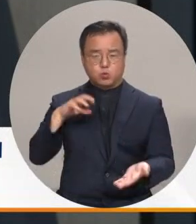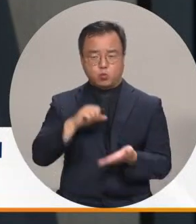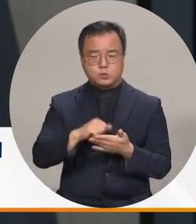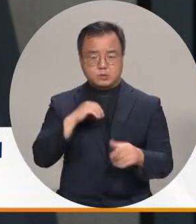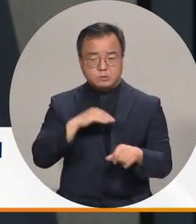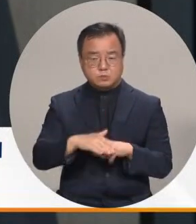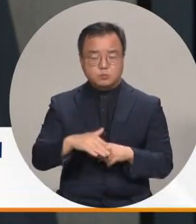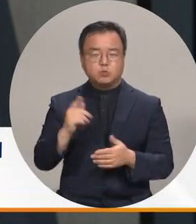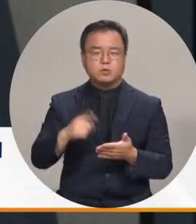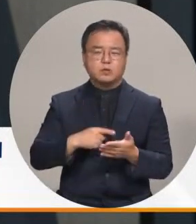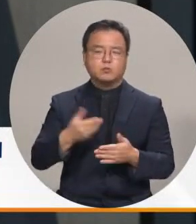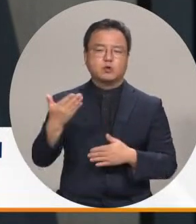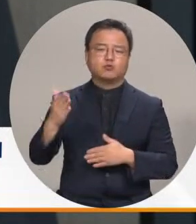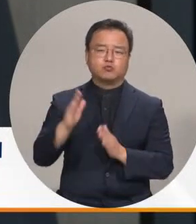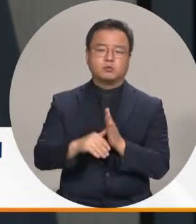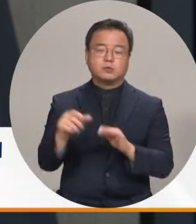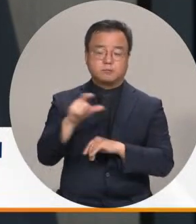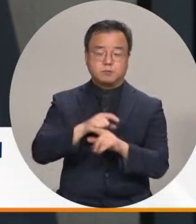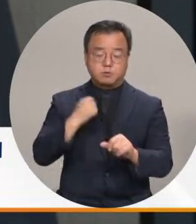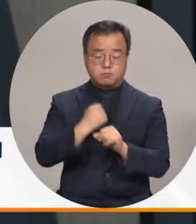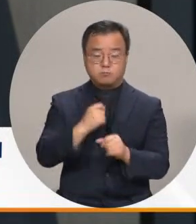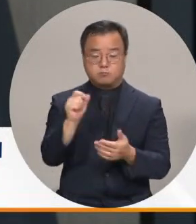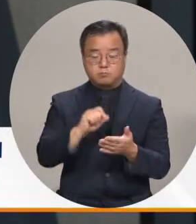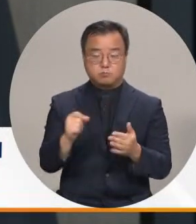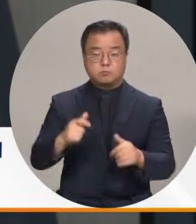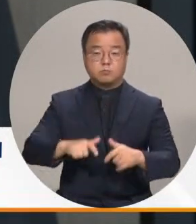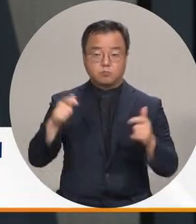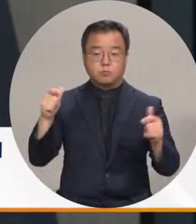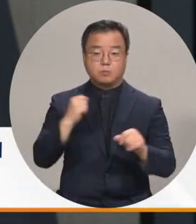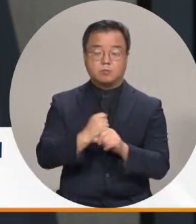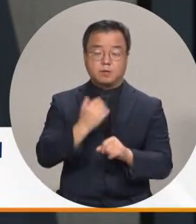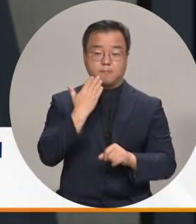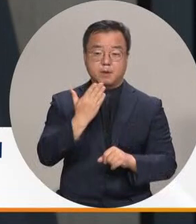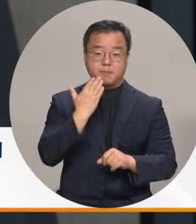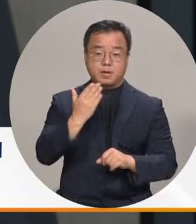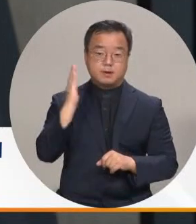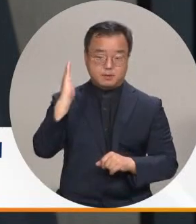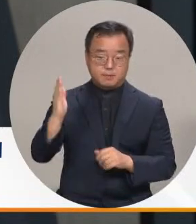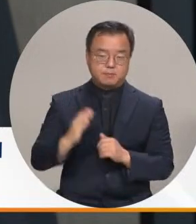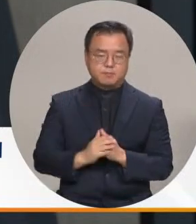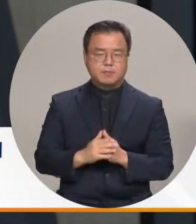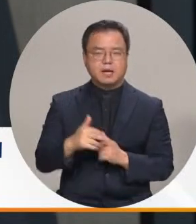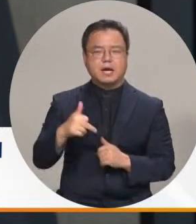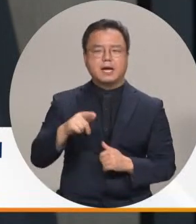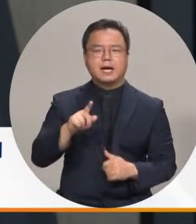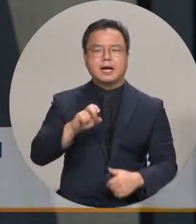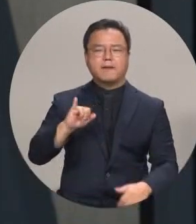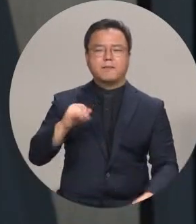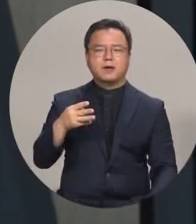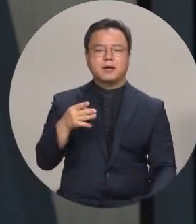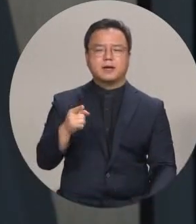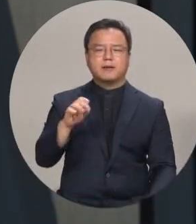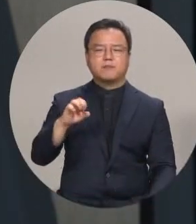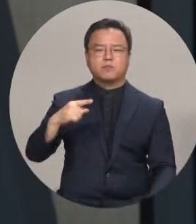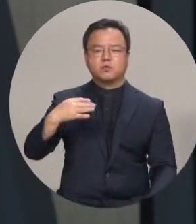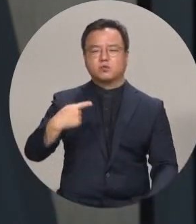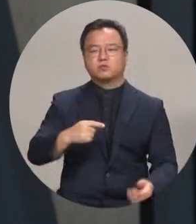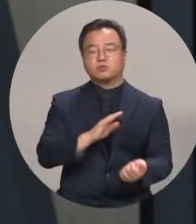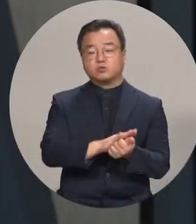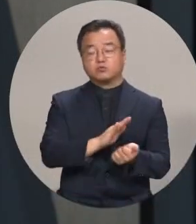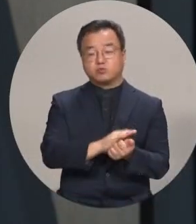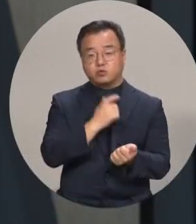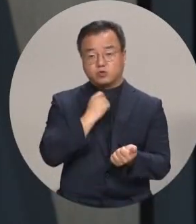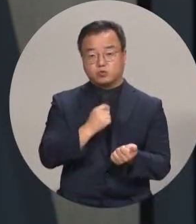지급될 때 보다 활발한 창작물 창조가 가능하다는 것이죠 반면 카피레프트 지지자들은 출처와